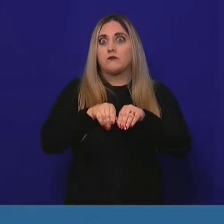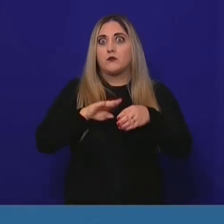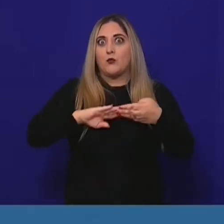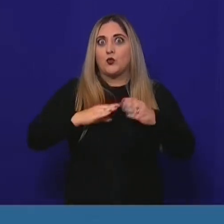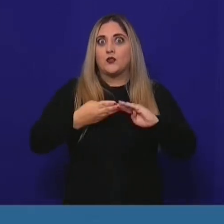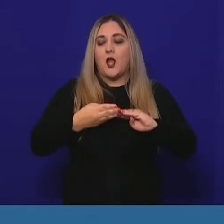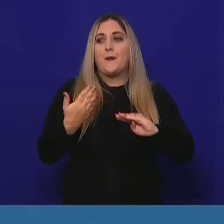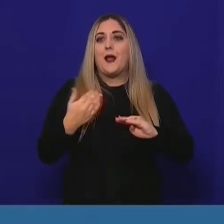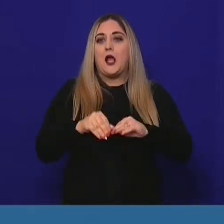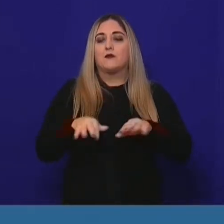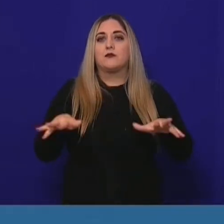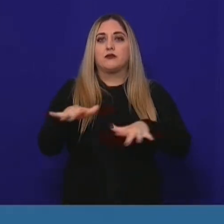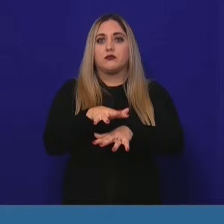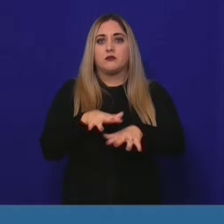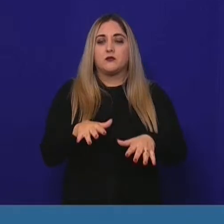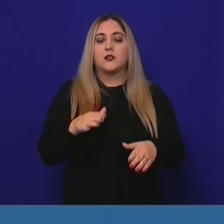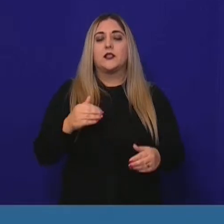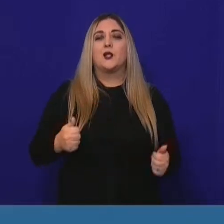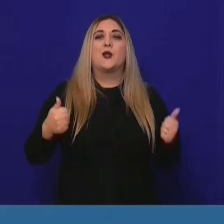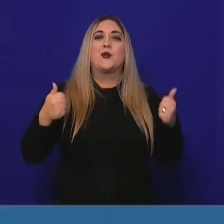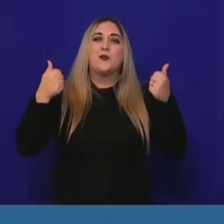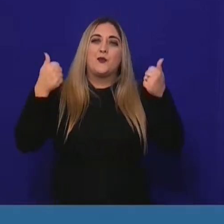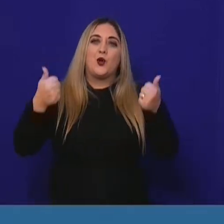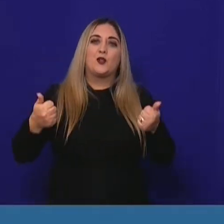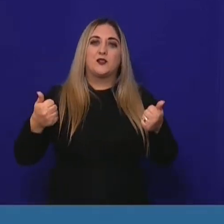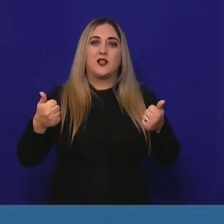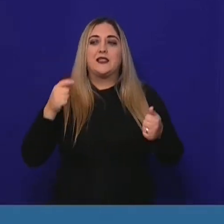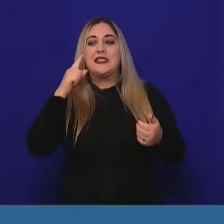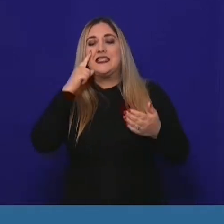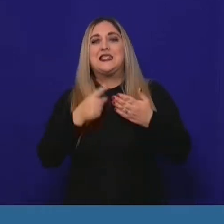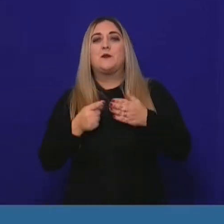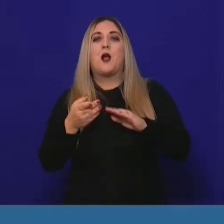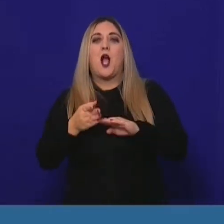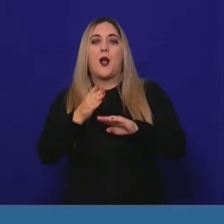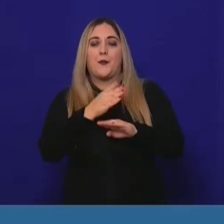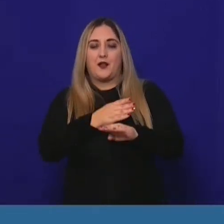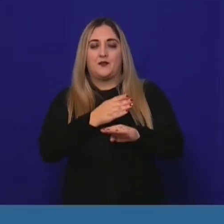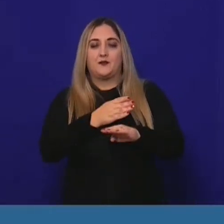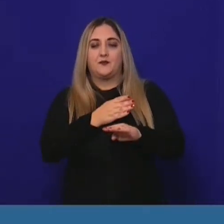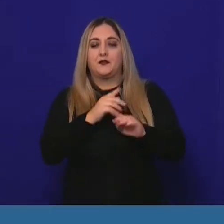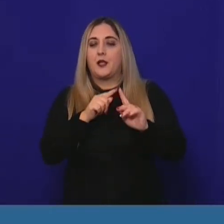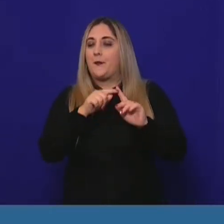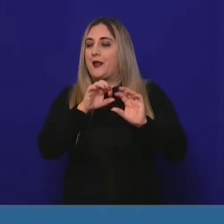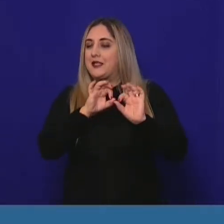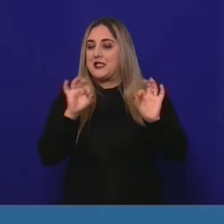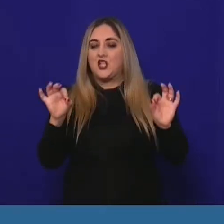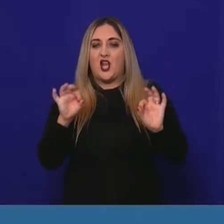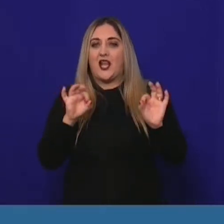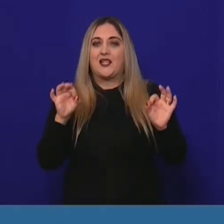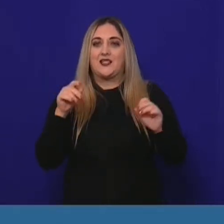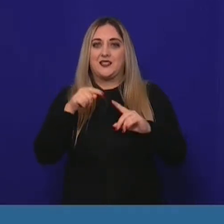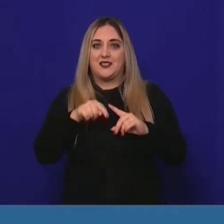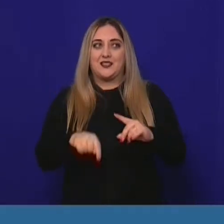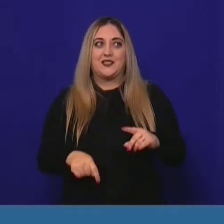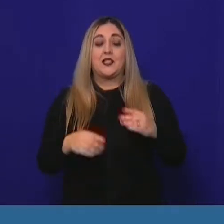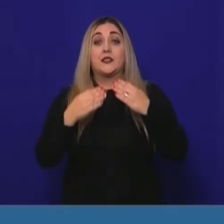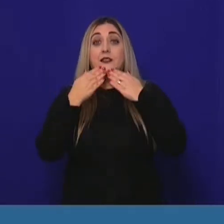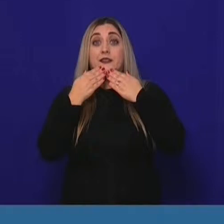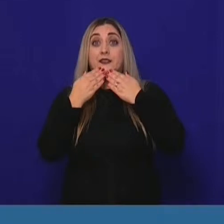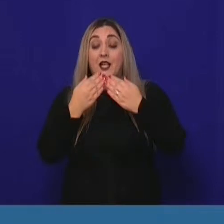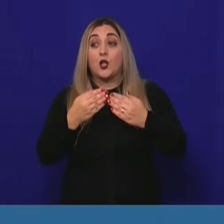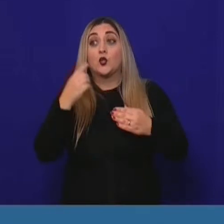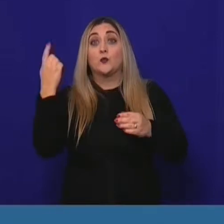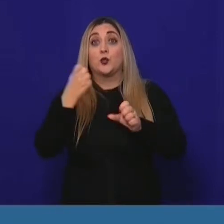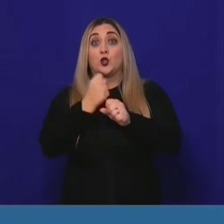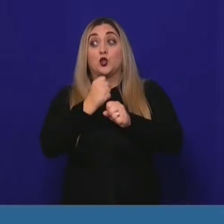bħal kwalinkwa postijiet oħra, importanti li l-każijiet jinqabdu mill-ewwel. Allura hemmhekk ma għandna l-ebda active cases u nirringrazzja l-istaff kollu